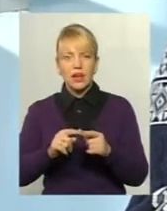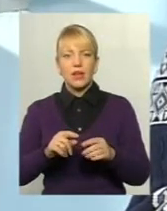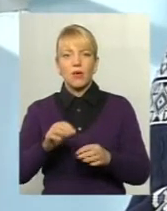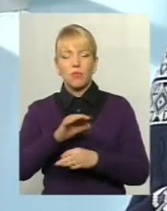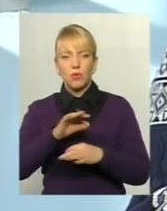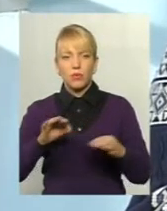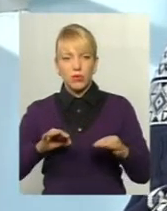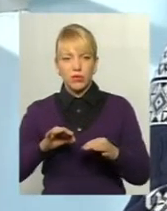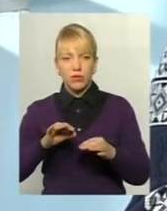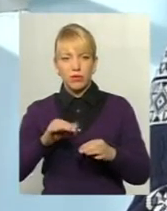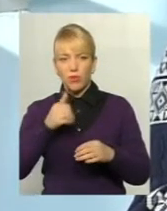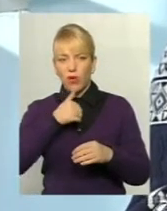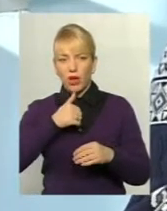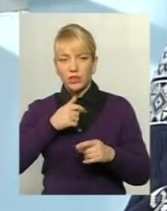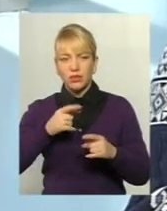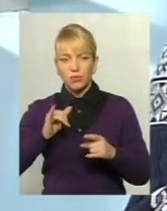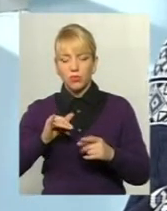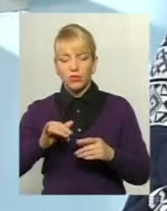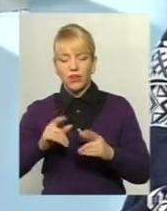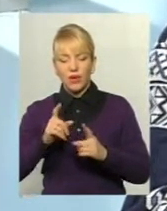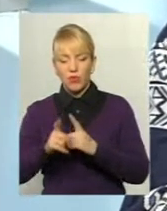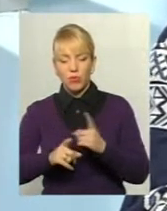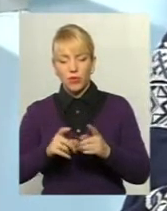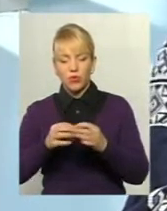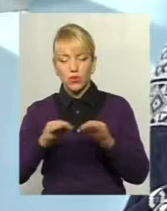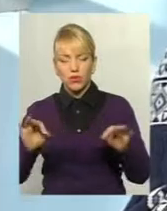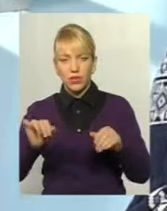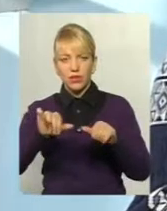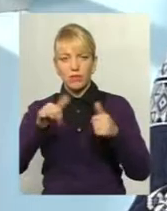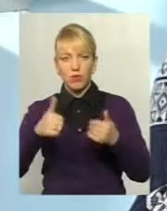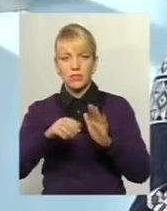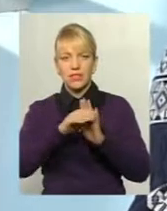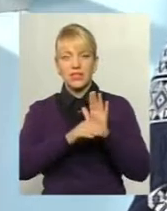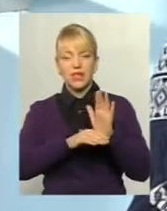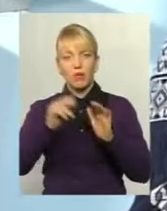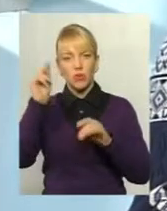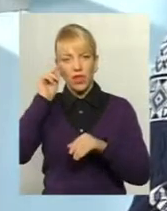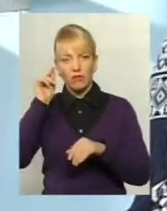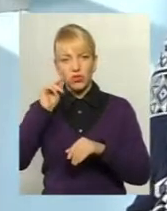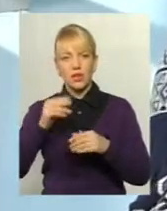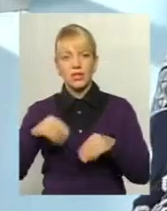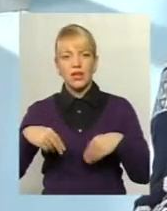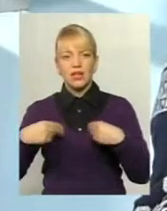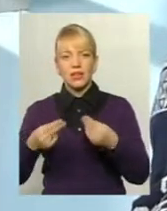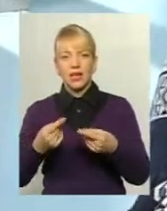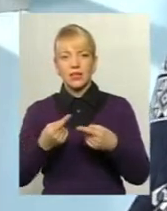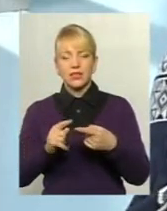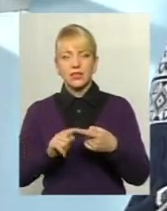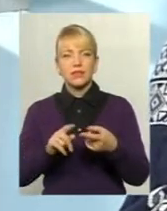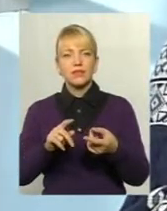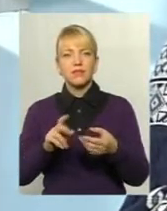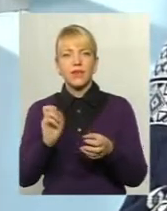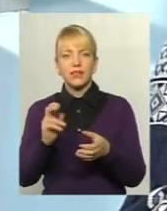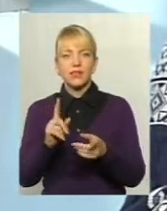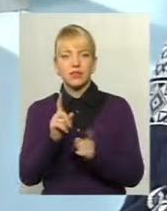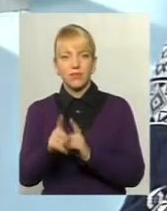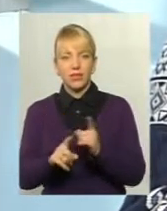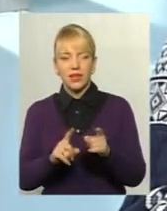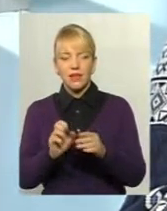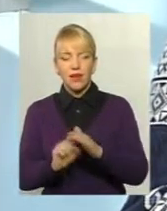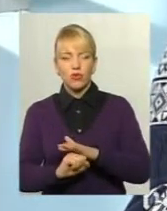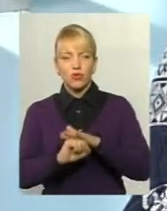реформувати в довільній формі систему навчання, тобто дати ось такий карт-бланш на зміни. І на основі цих